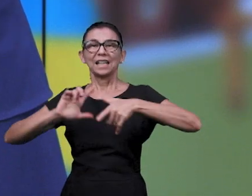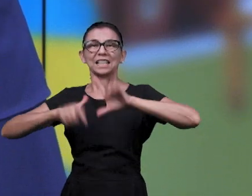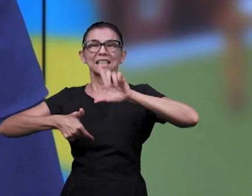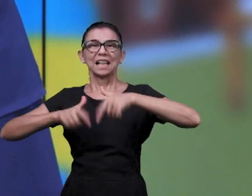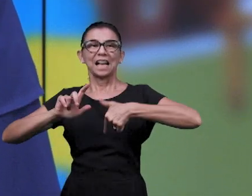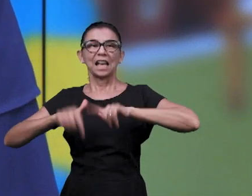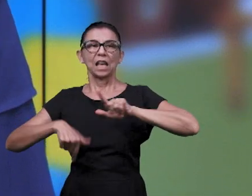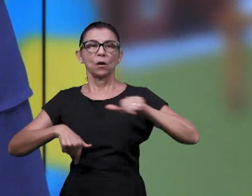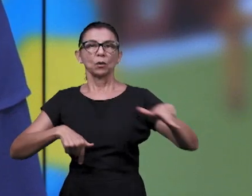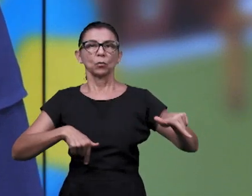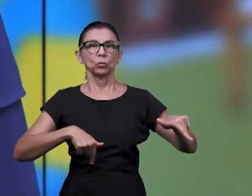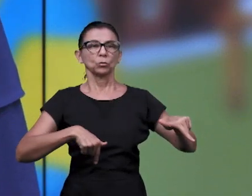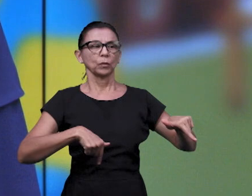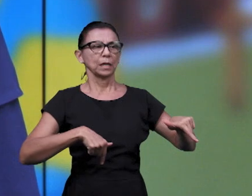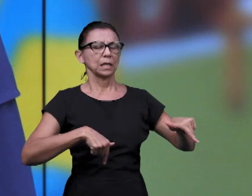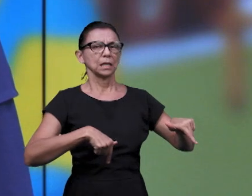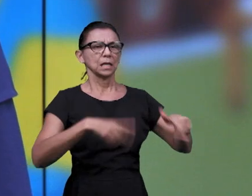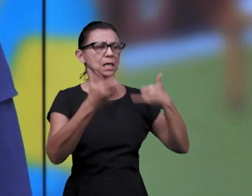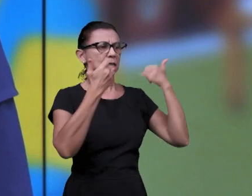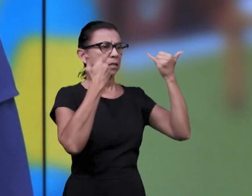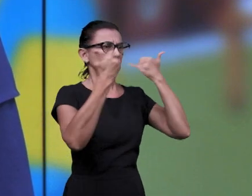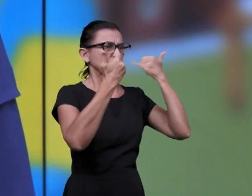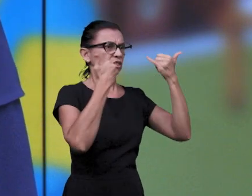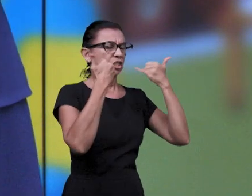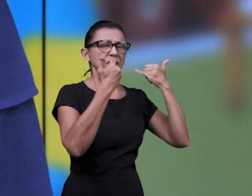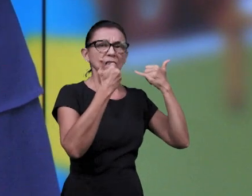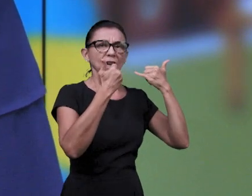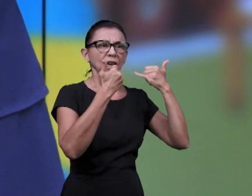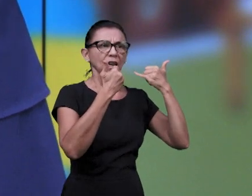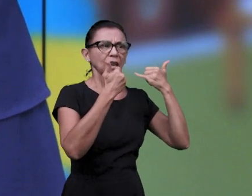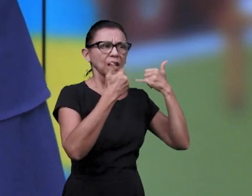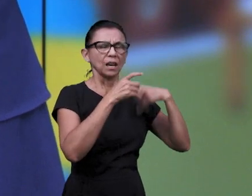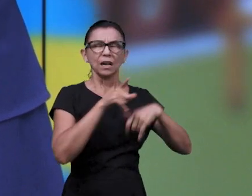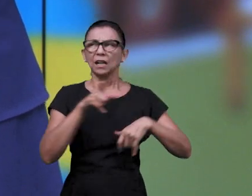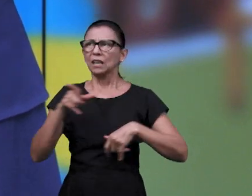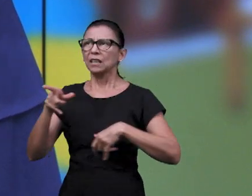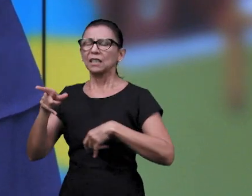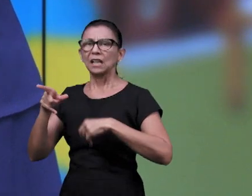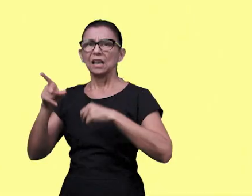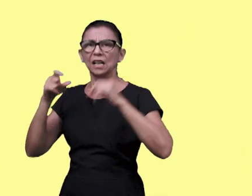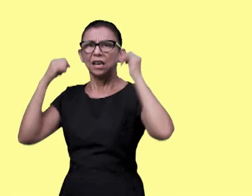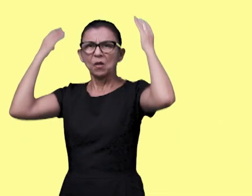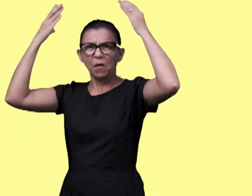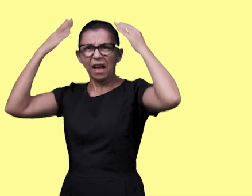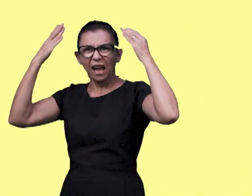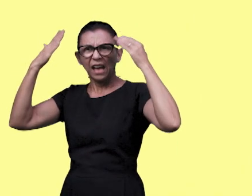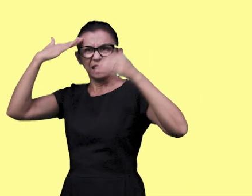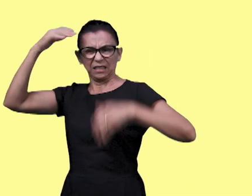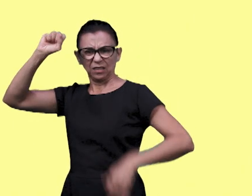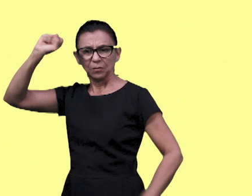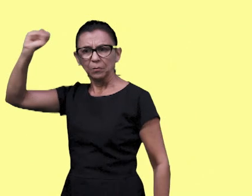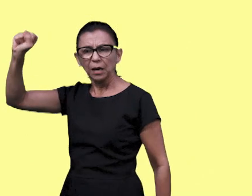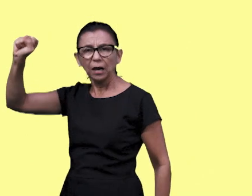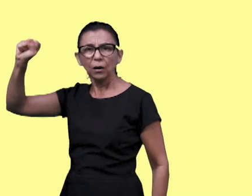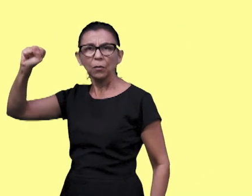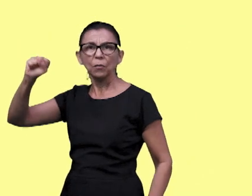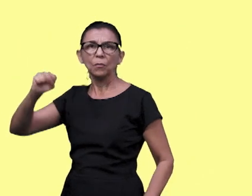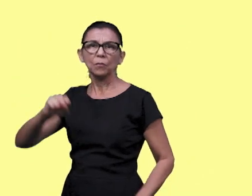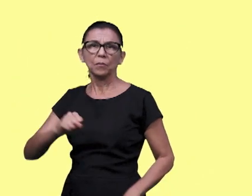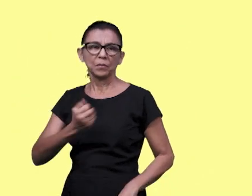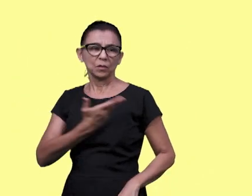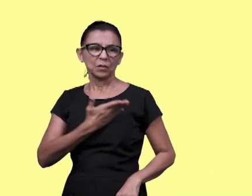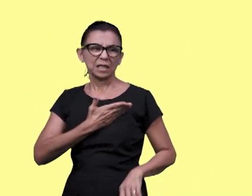régnait, tous ceux qui étaient dans la fête d'Adonijah se sont éloignés de lui. Et Adonijah